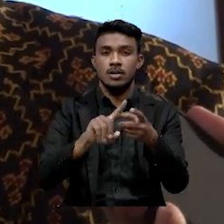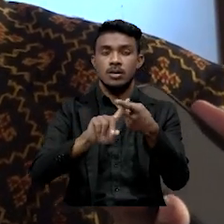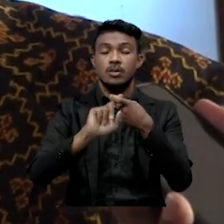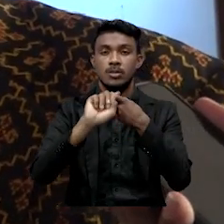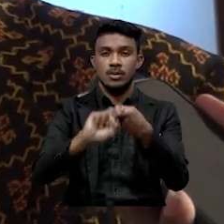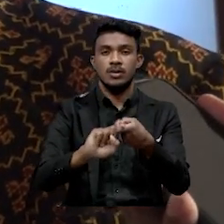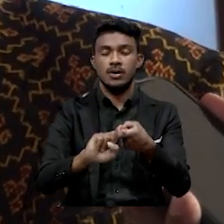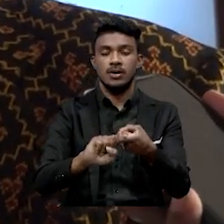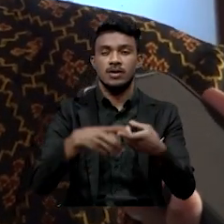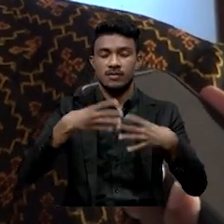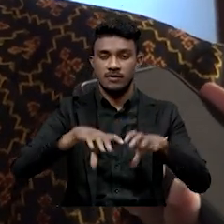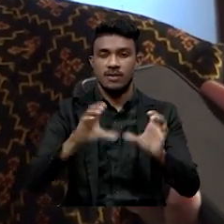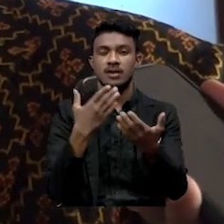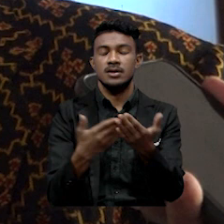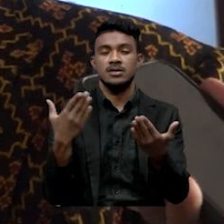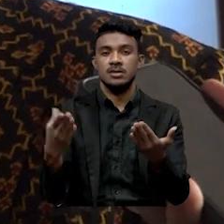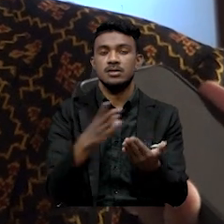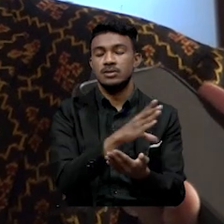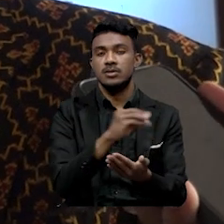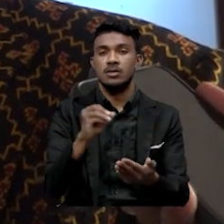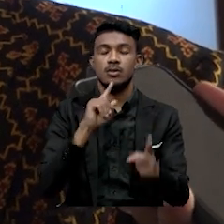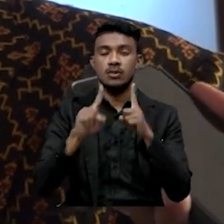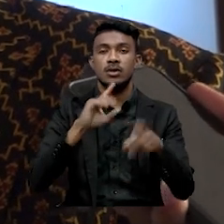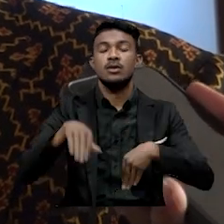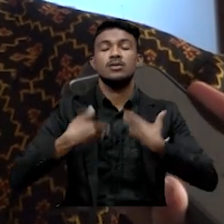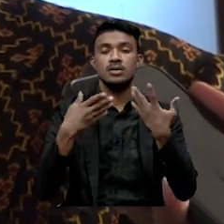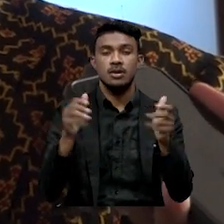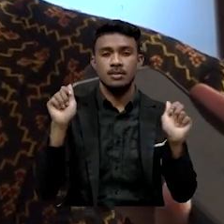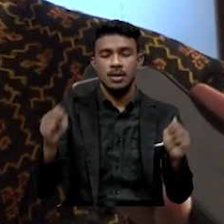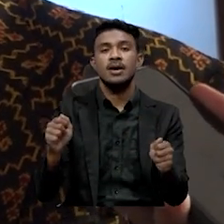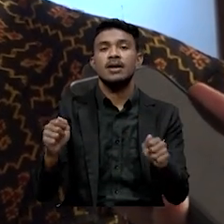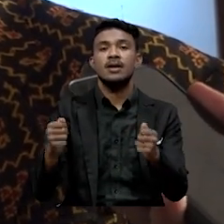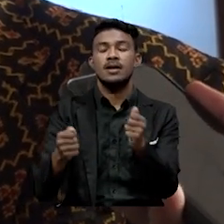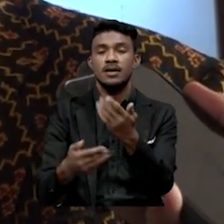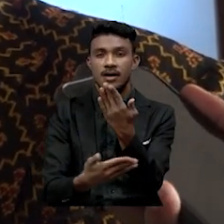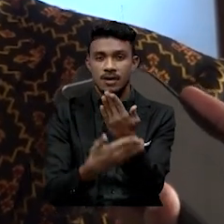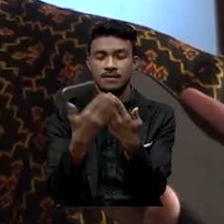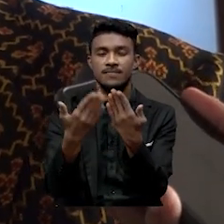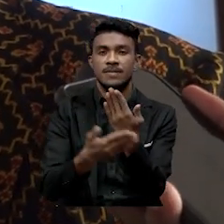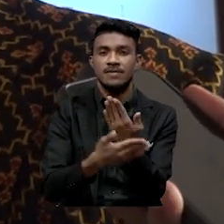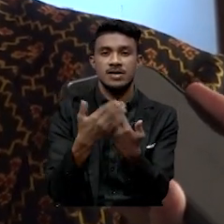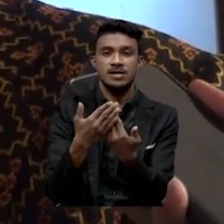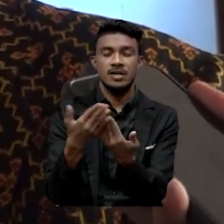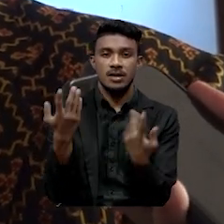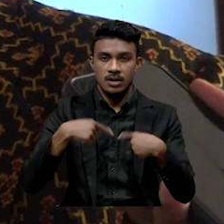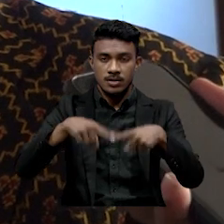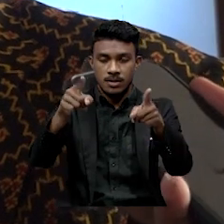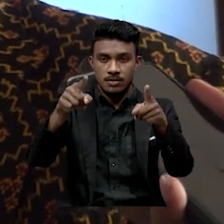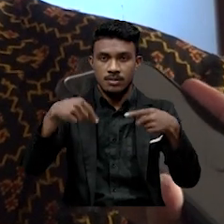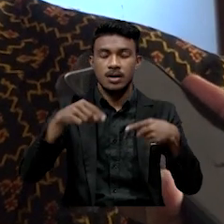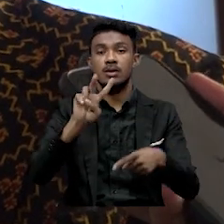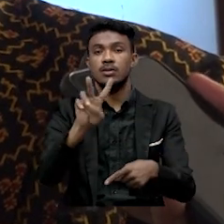kita bicara tentang bagaimana supaya mempermudah masuk keluar dari kedua belah pihak dan